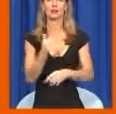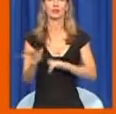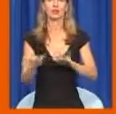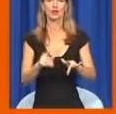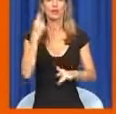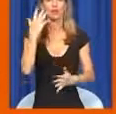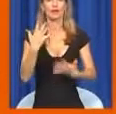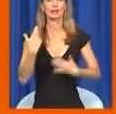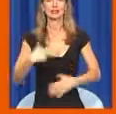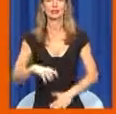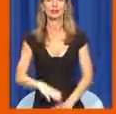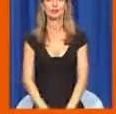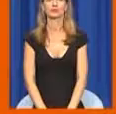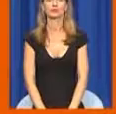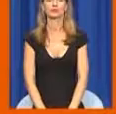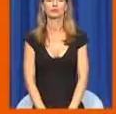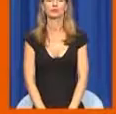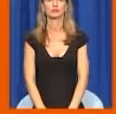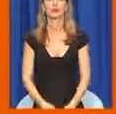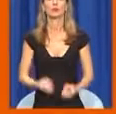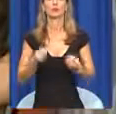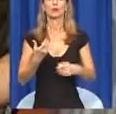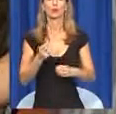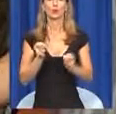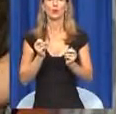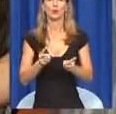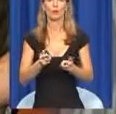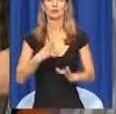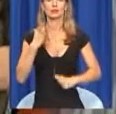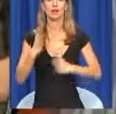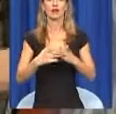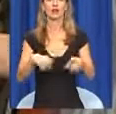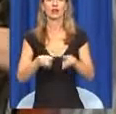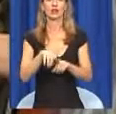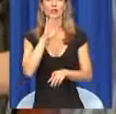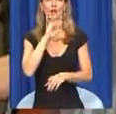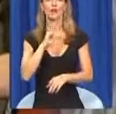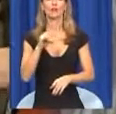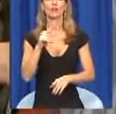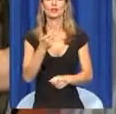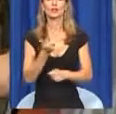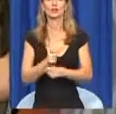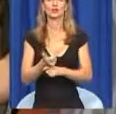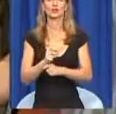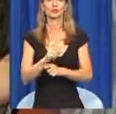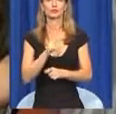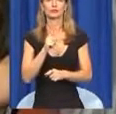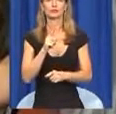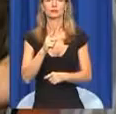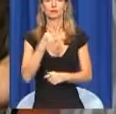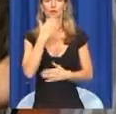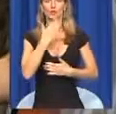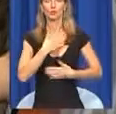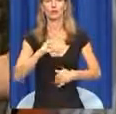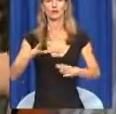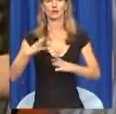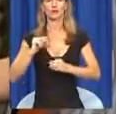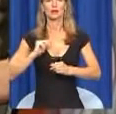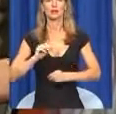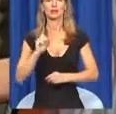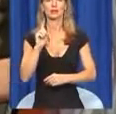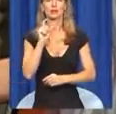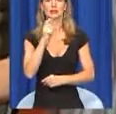собі. Так. От просто дуже небезпечно дресувати таких собак, але вони дуже-дуже схильні до співпраці з людиною. Тому якби